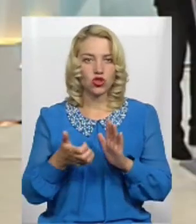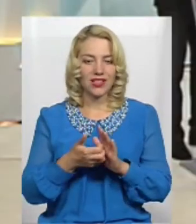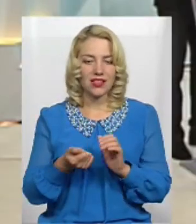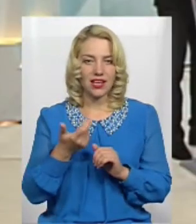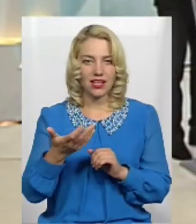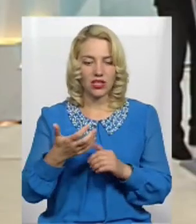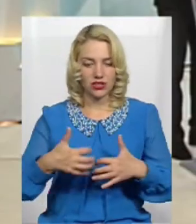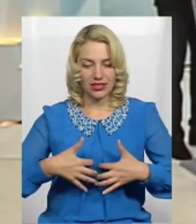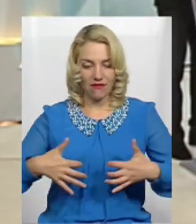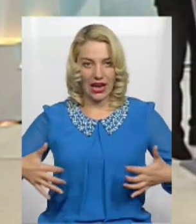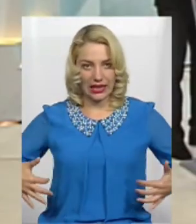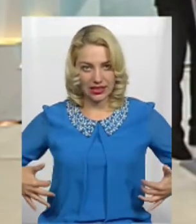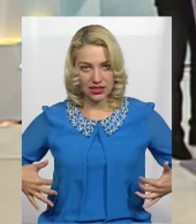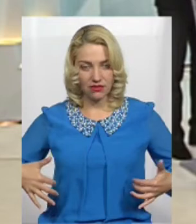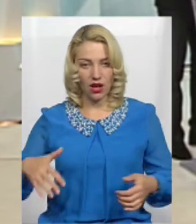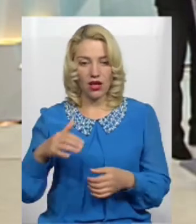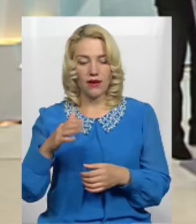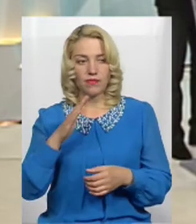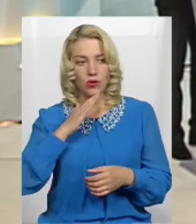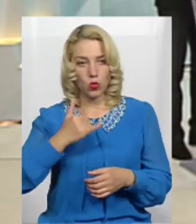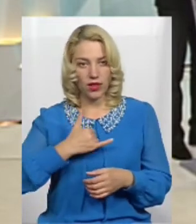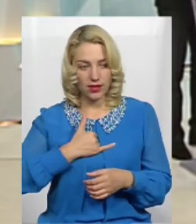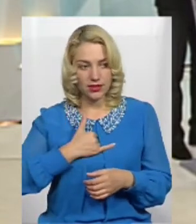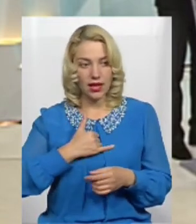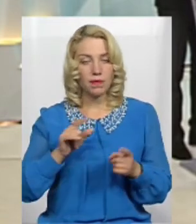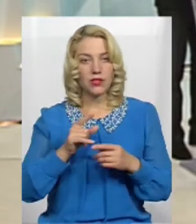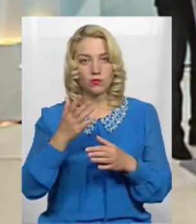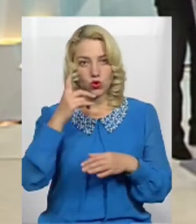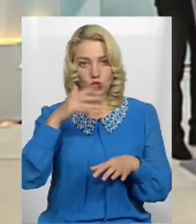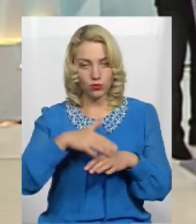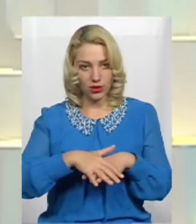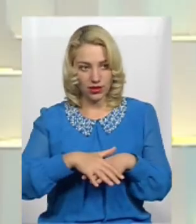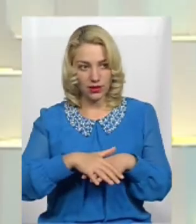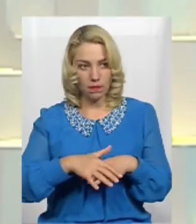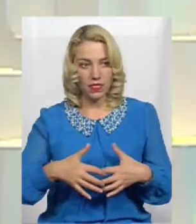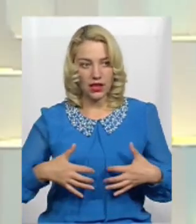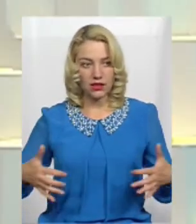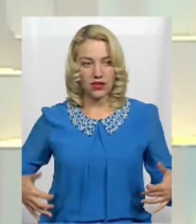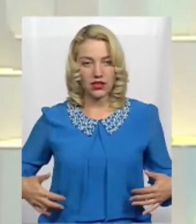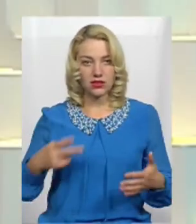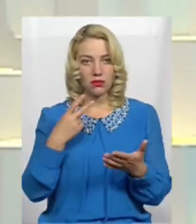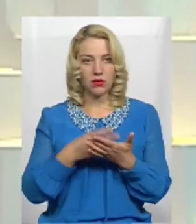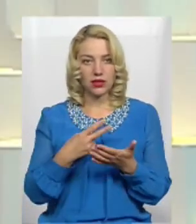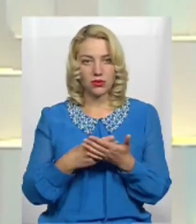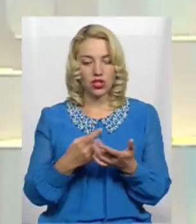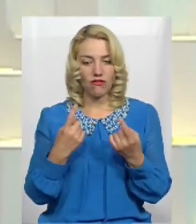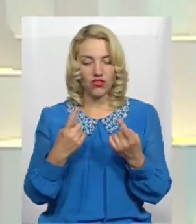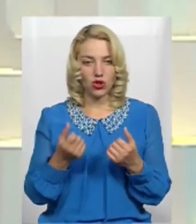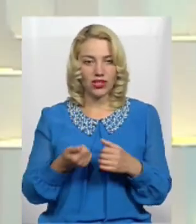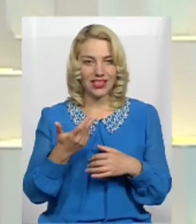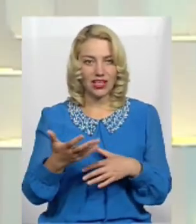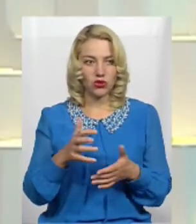недостатня кількість тваринництва в нас. А щоб ви собі розуміли, тваринництво передбачає велику